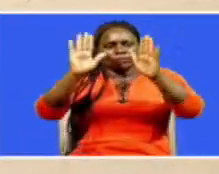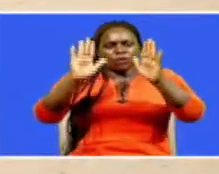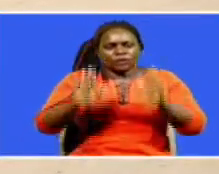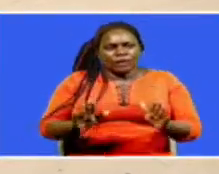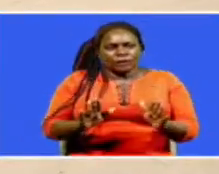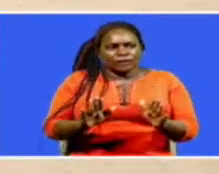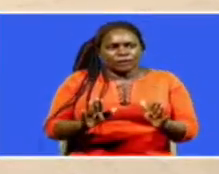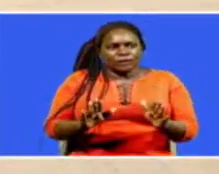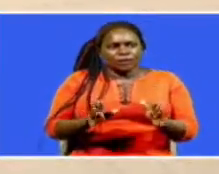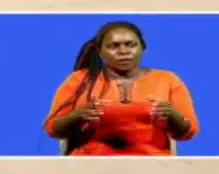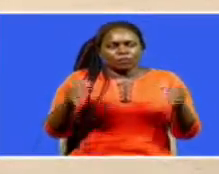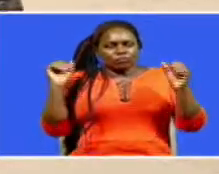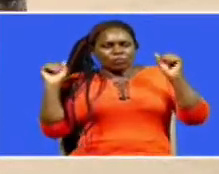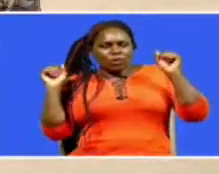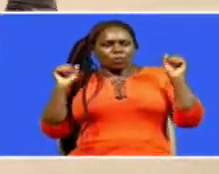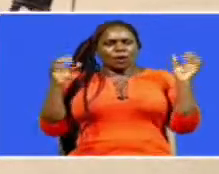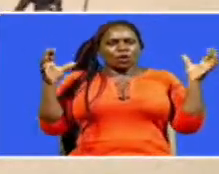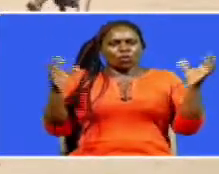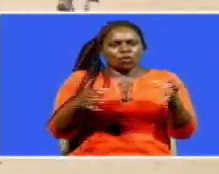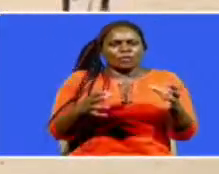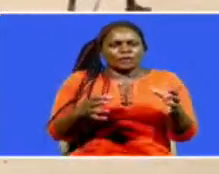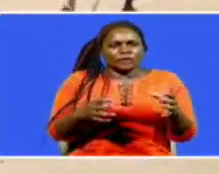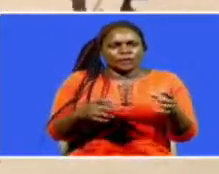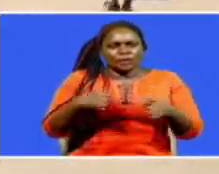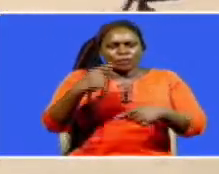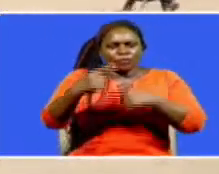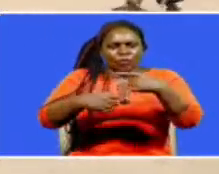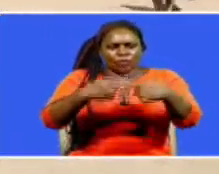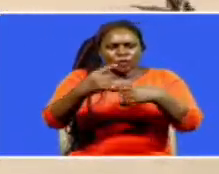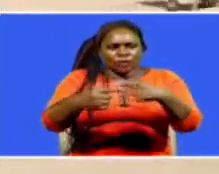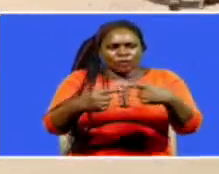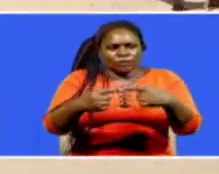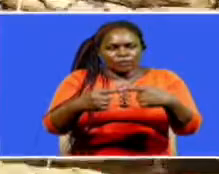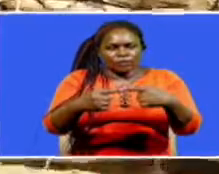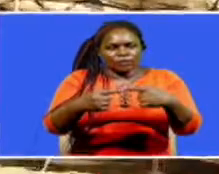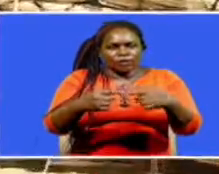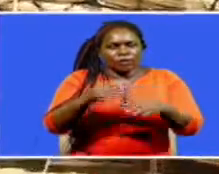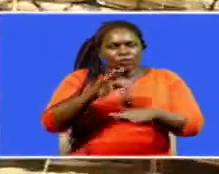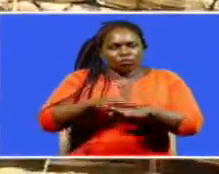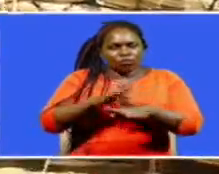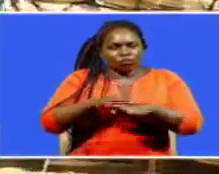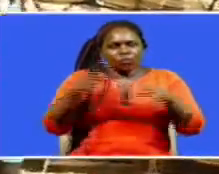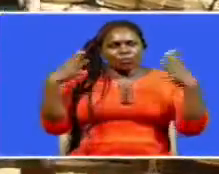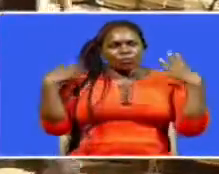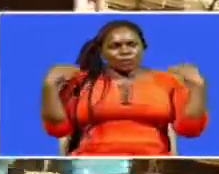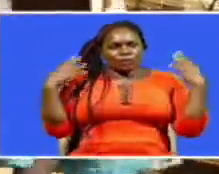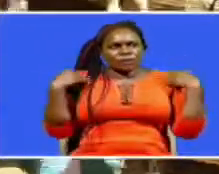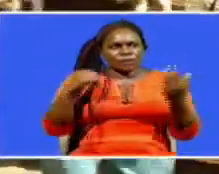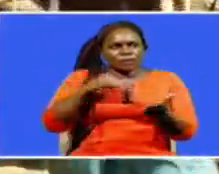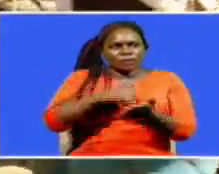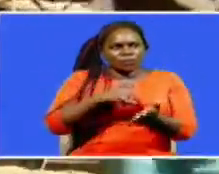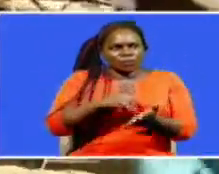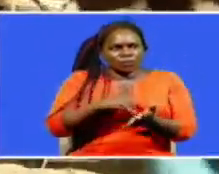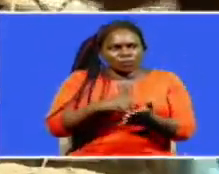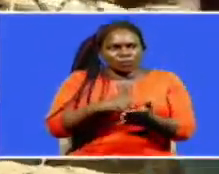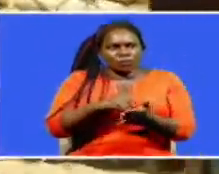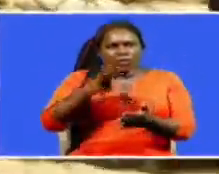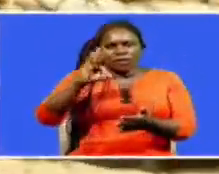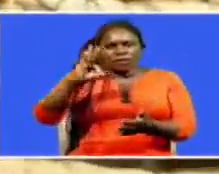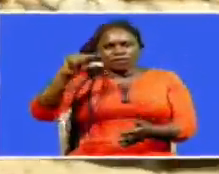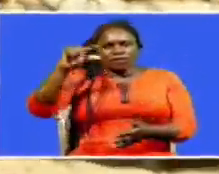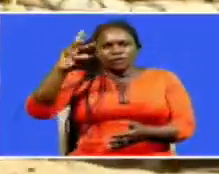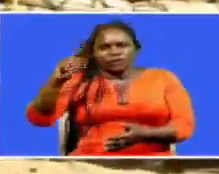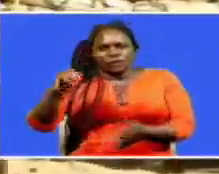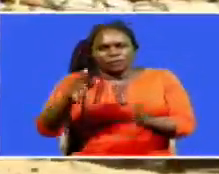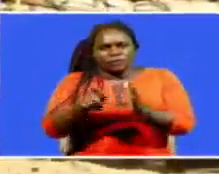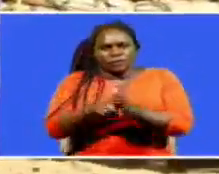that pastoralist communities have been making progress against various retrogressive practices. These include female genital mutilation